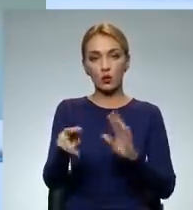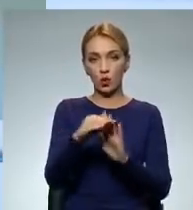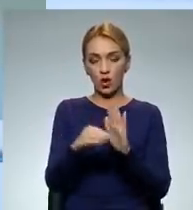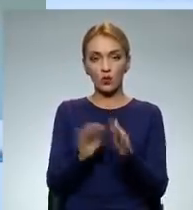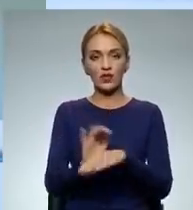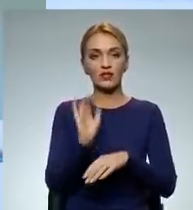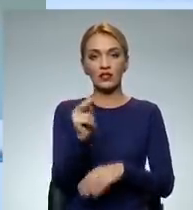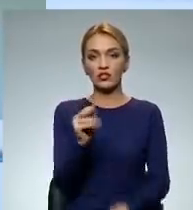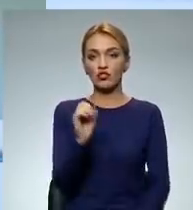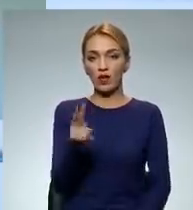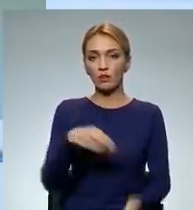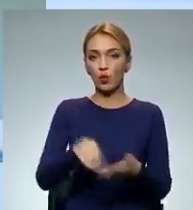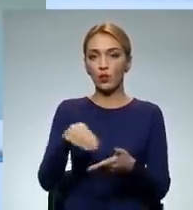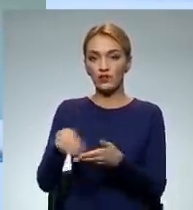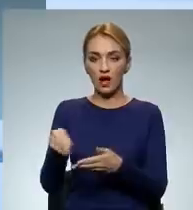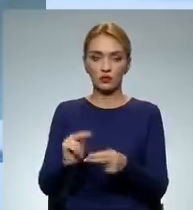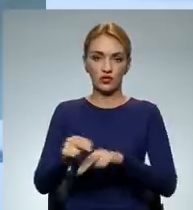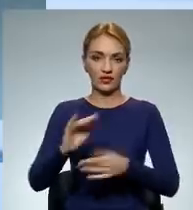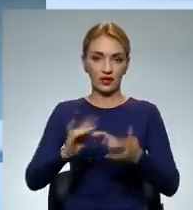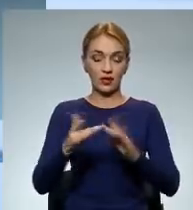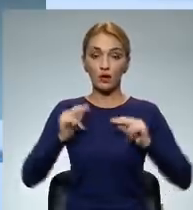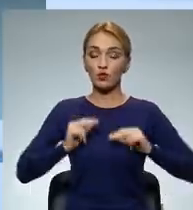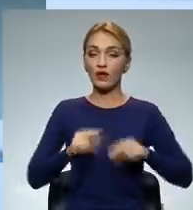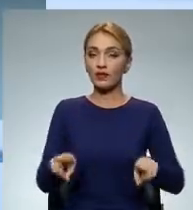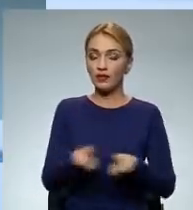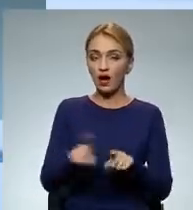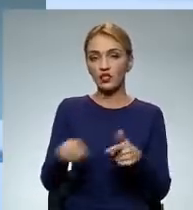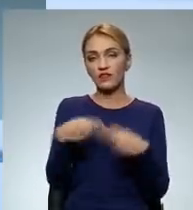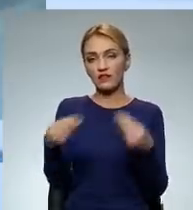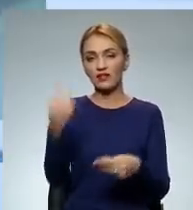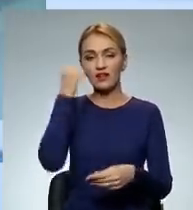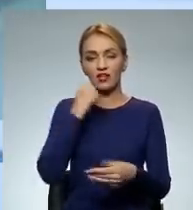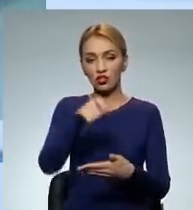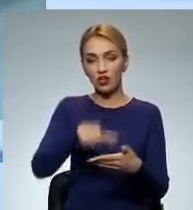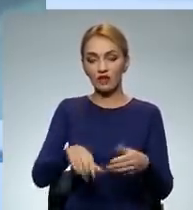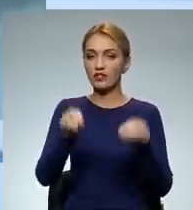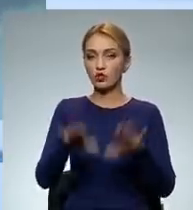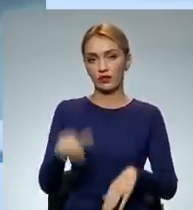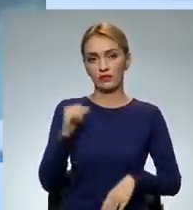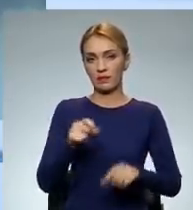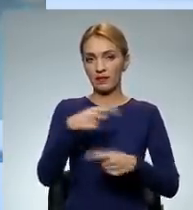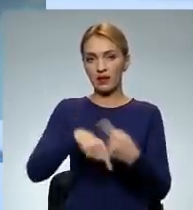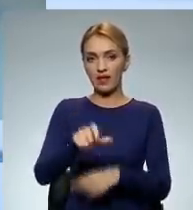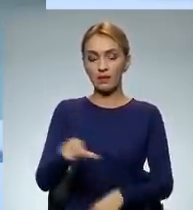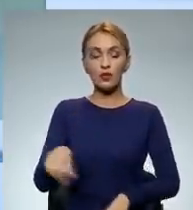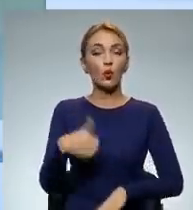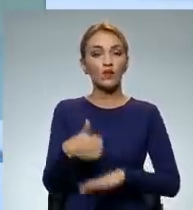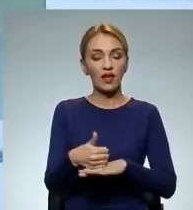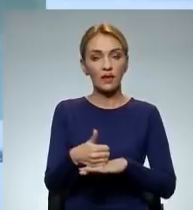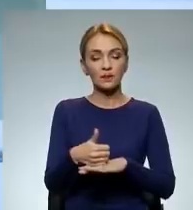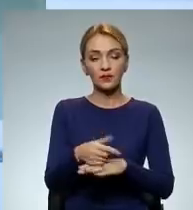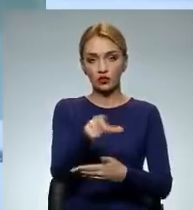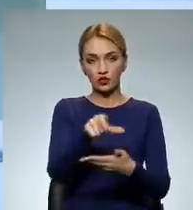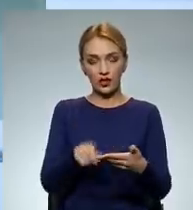надсилати чеки покупцям через інтернет. Працювати так чи видавати старий паперовий чек вирішуватимуть підприємці. Головне, що фіскальні